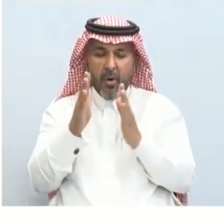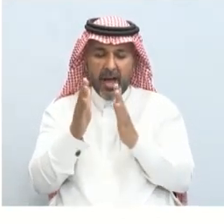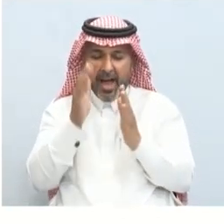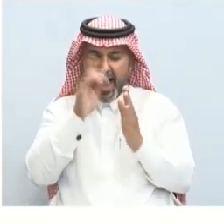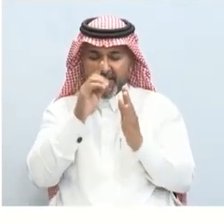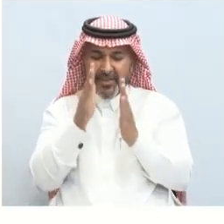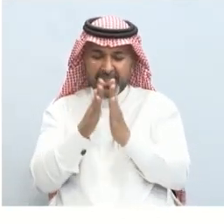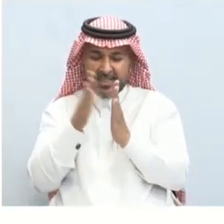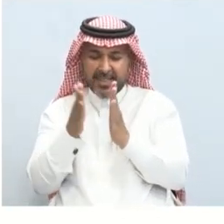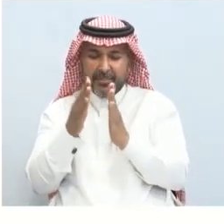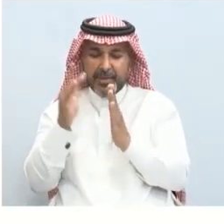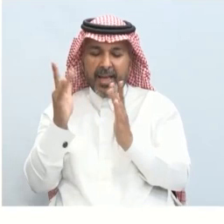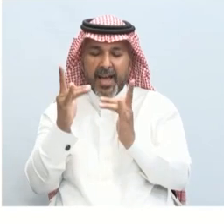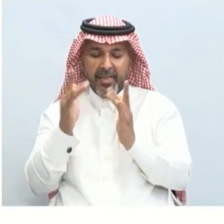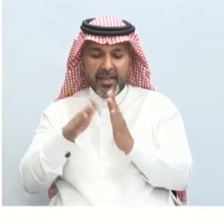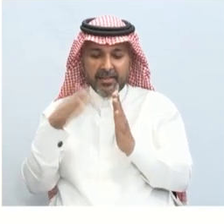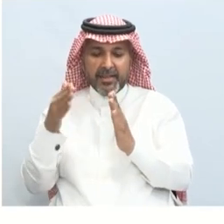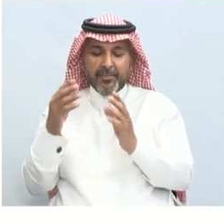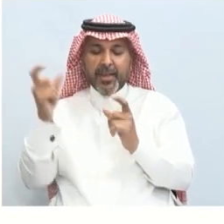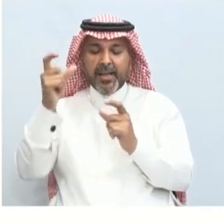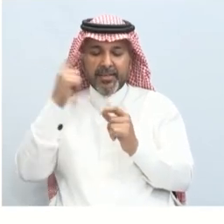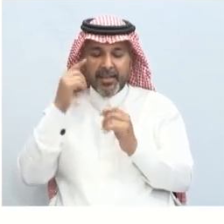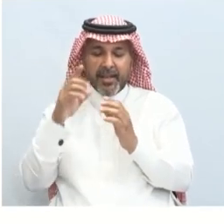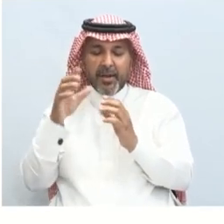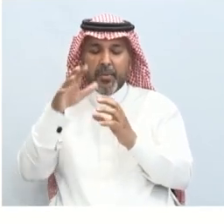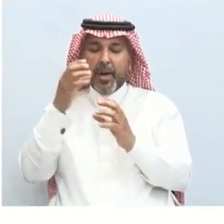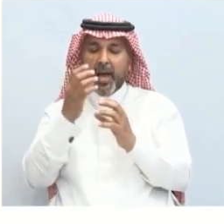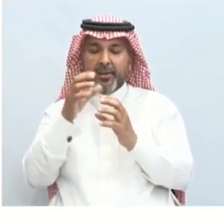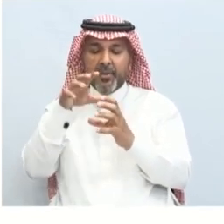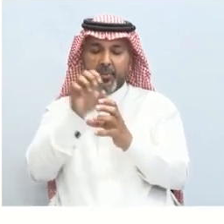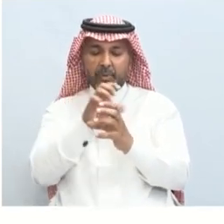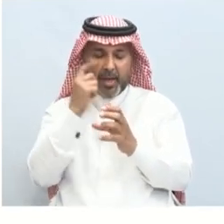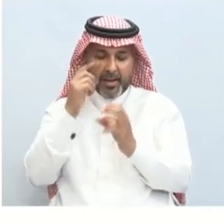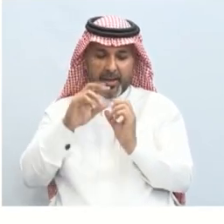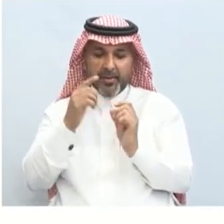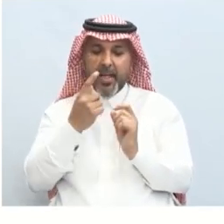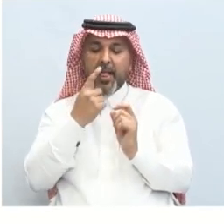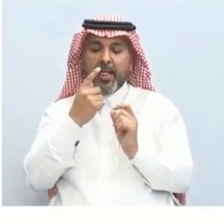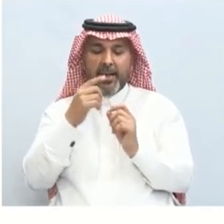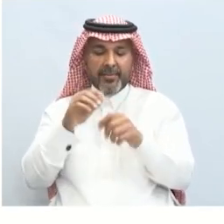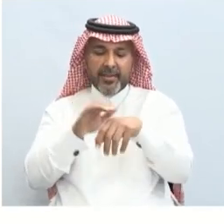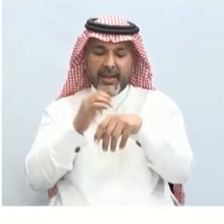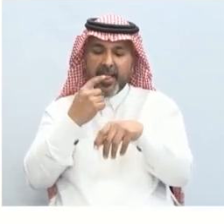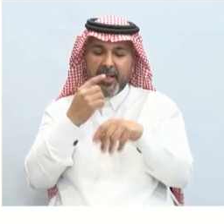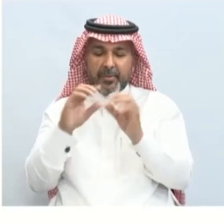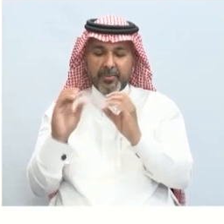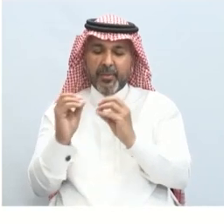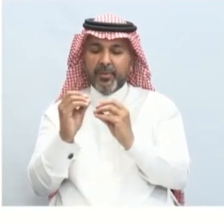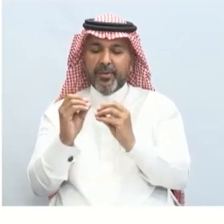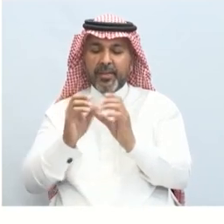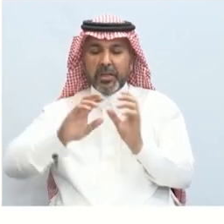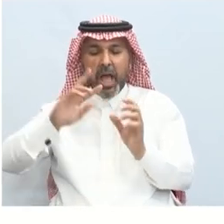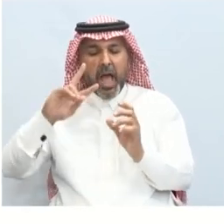على النهايه فبالتالي راح نقول هنا ان هنا لا يوجد نقطه مرجعيه اذا هنا نقول ان هذا